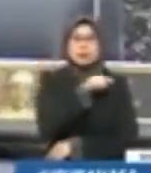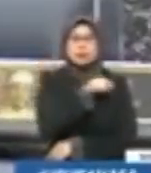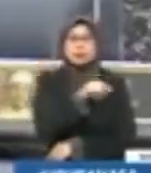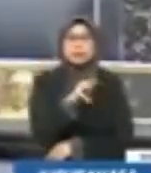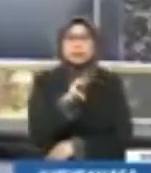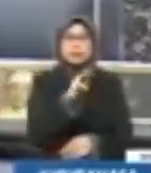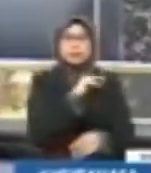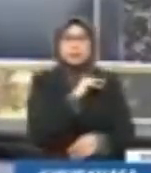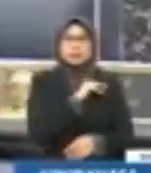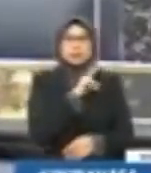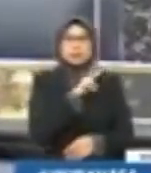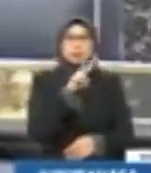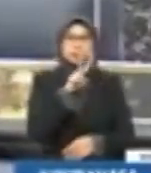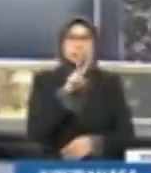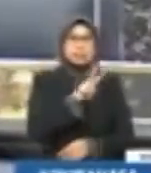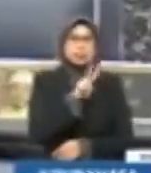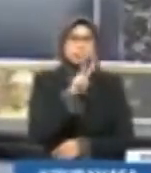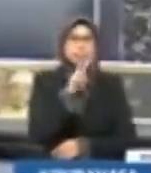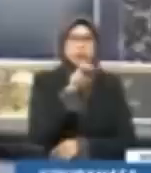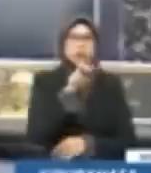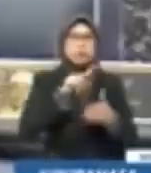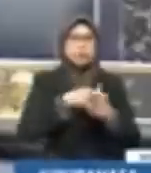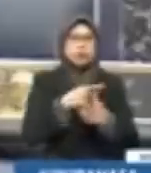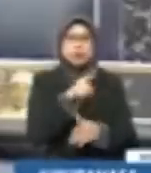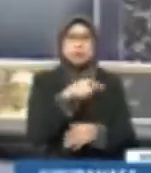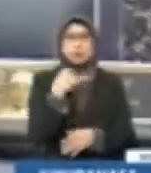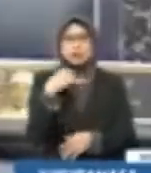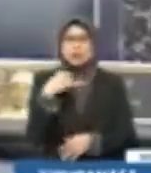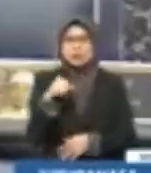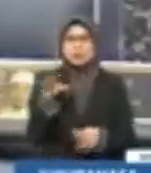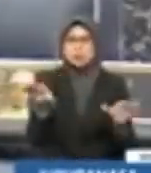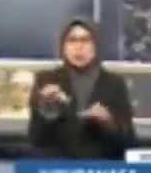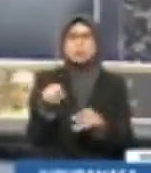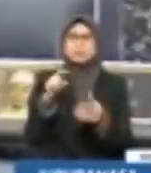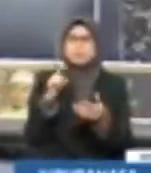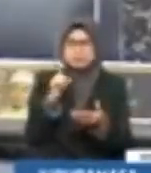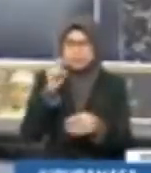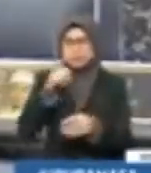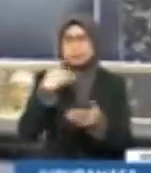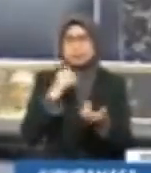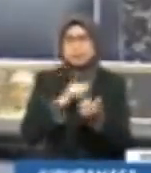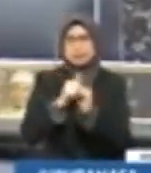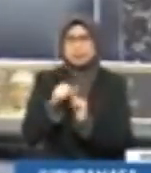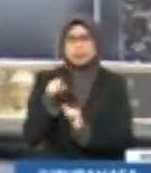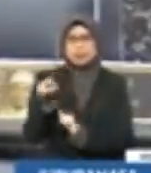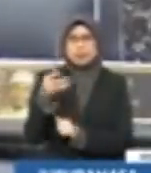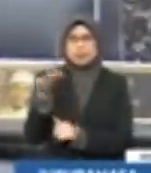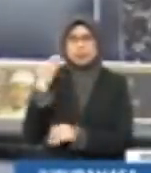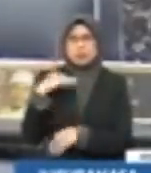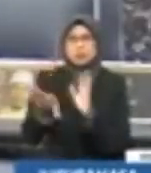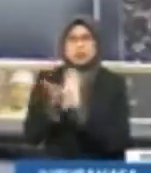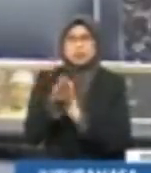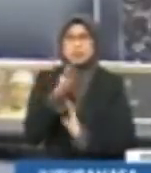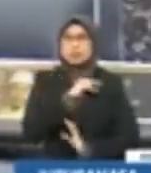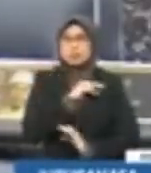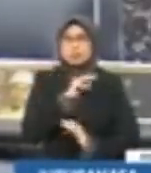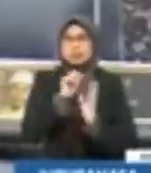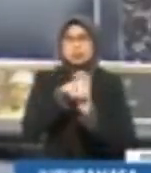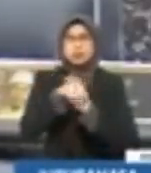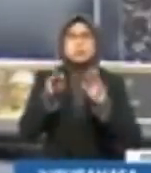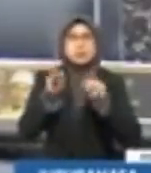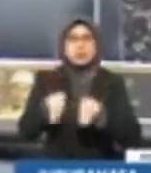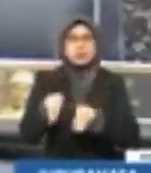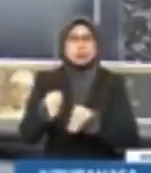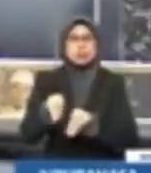22 bulan. Kalau betul hebat dah buat masa tu dah. Dia pun tak boleh buat juga. Mesti ada kekangan dia. Bukanlah dia tak nak buat. Masa dia jadi menteri sumber